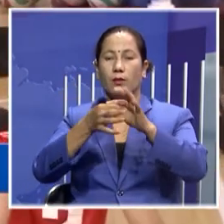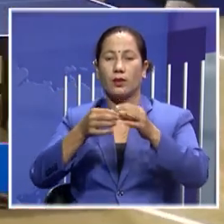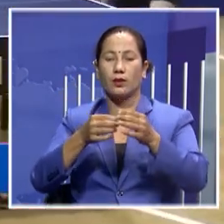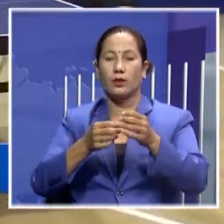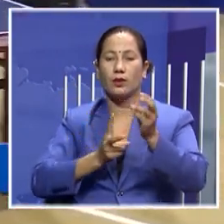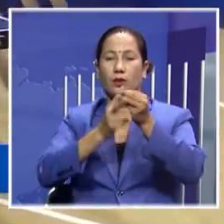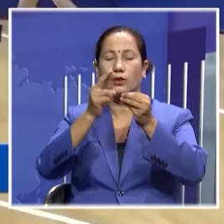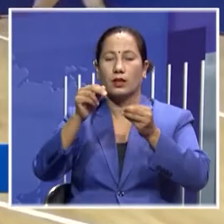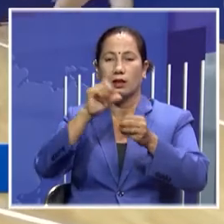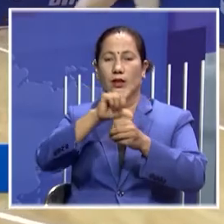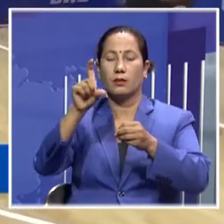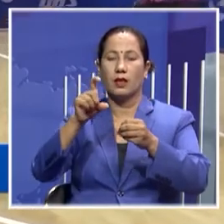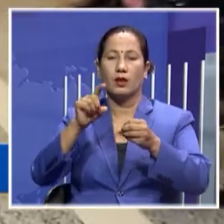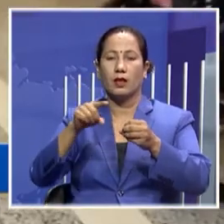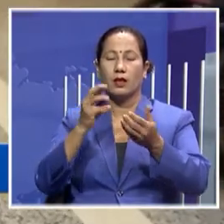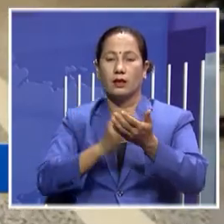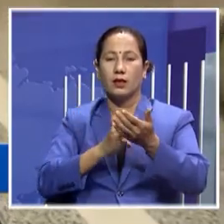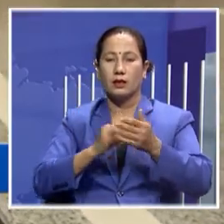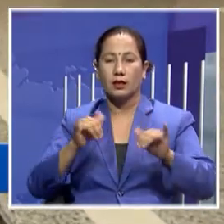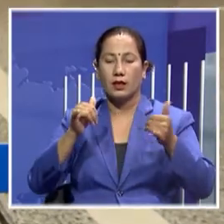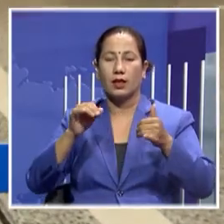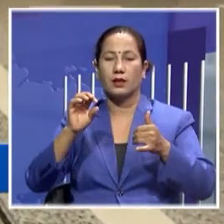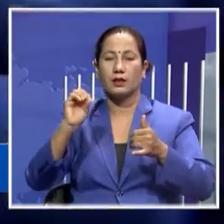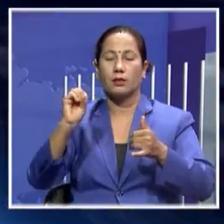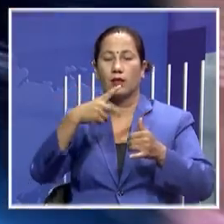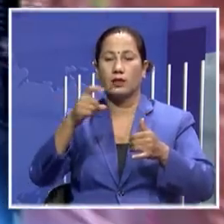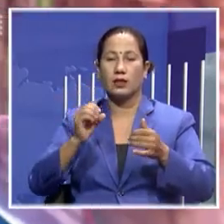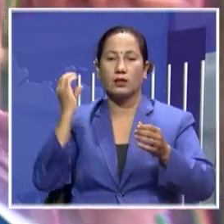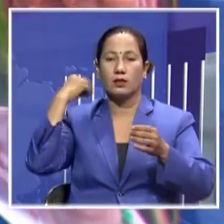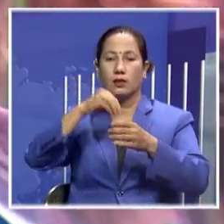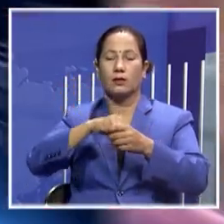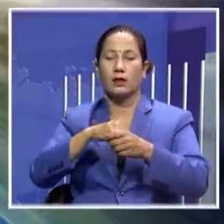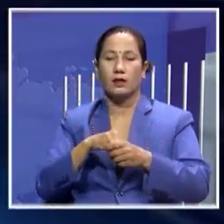उद्घाटन। नेपालको एकमात्र खेलाडीका रूपमा पलेसा गोवर्धन सहभागी।